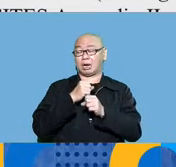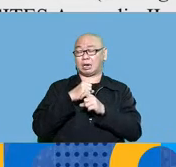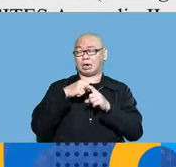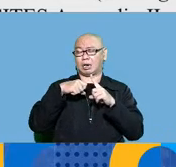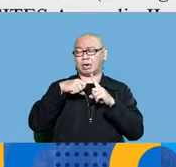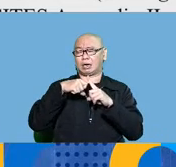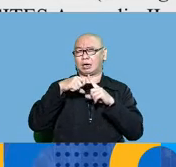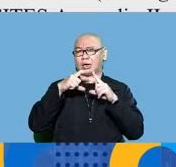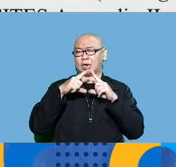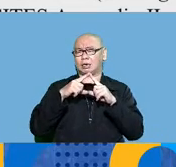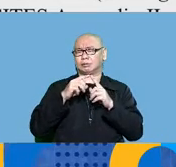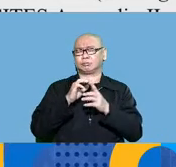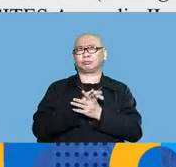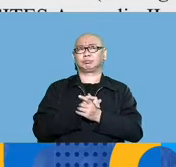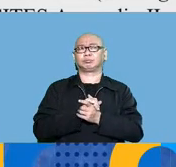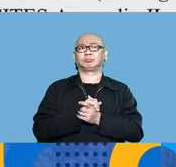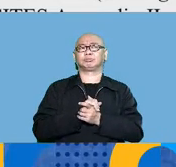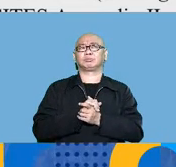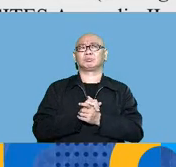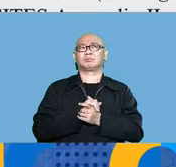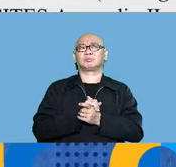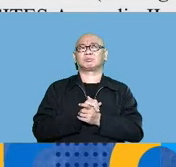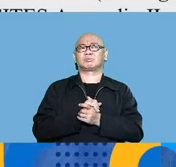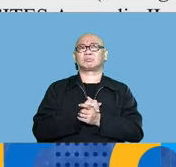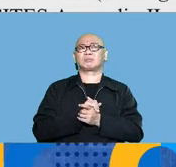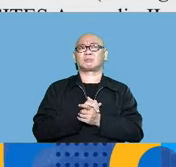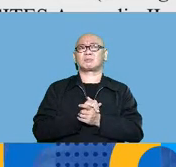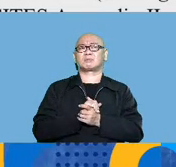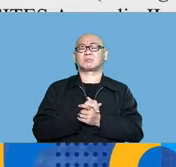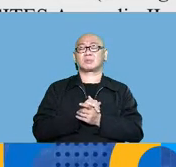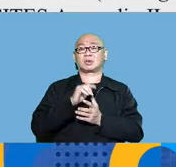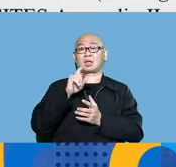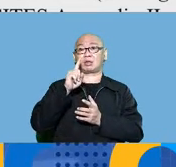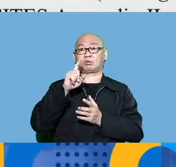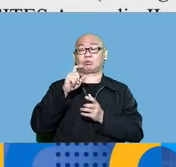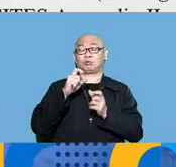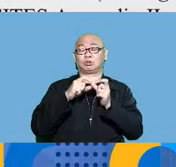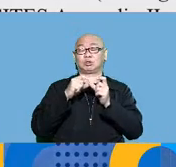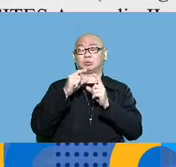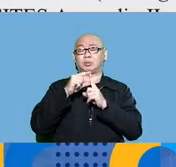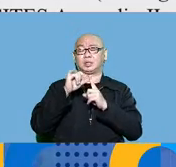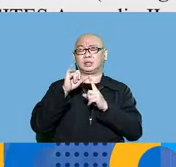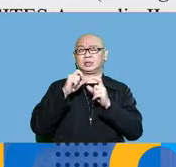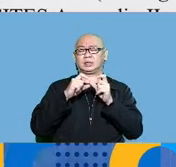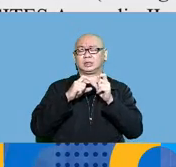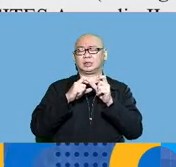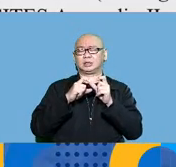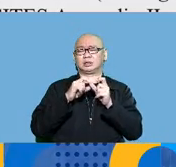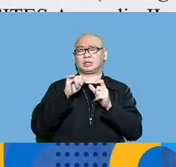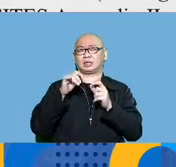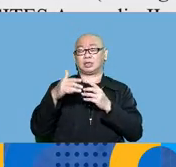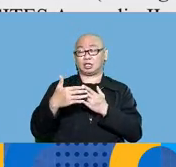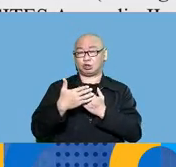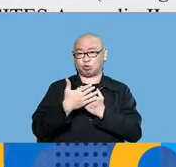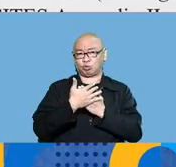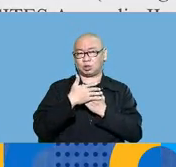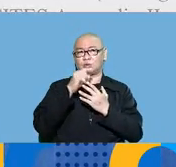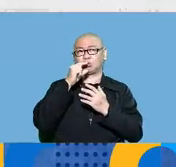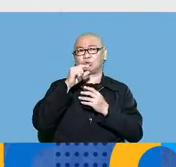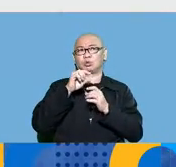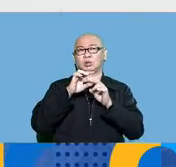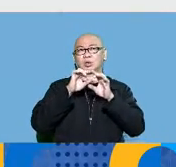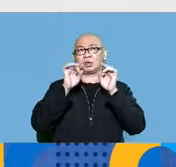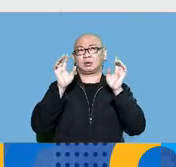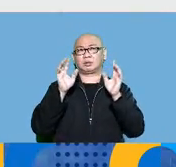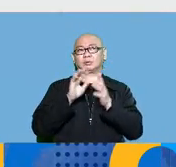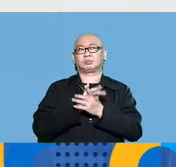kuring gunung, Dipterocarpus rhetusus, dan ini juga termasuk salah satu spesies yang dilindungi. Untuk keanekaragaman